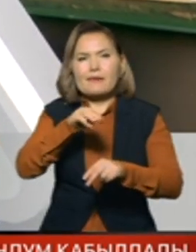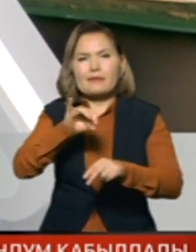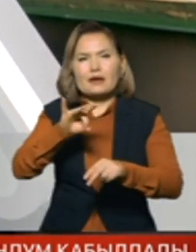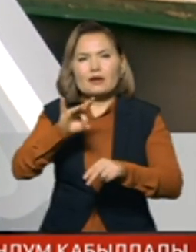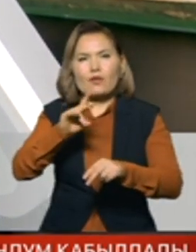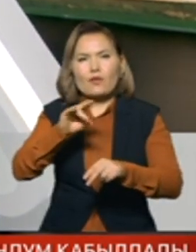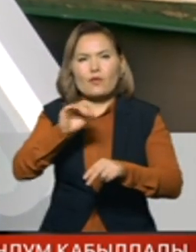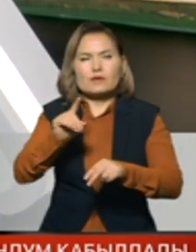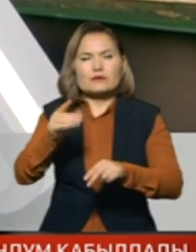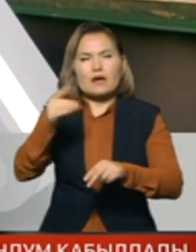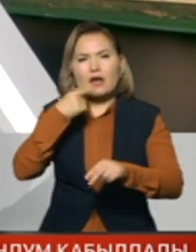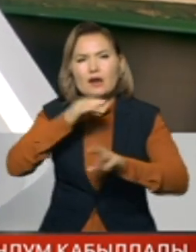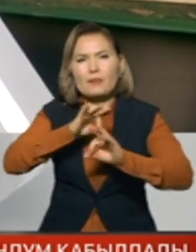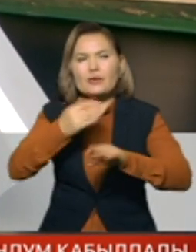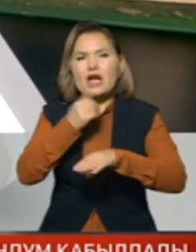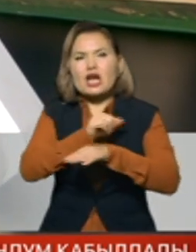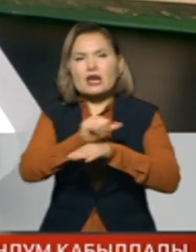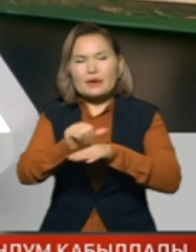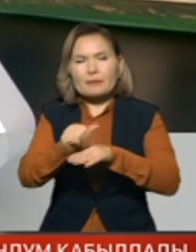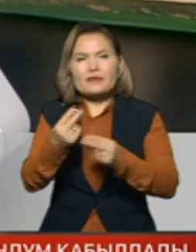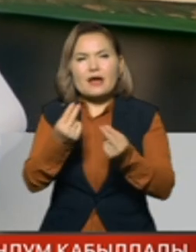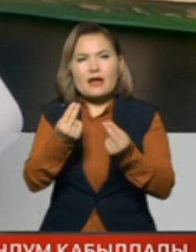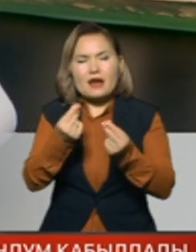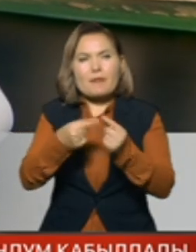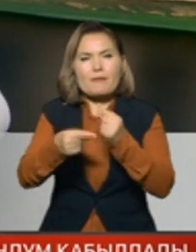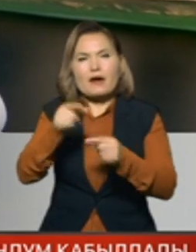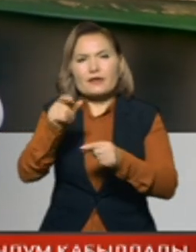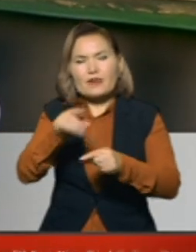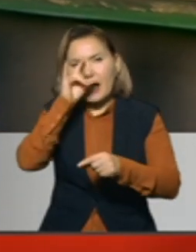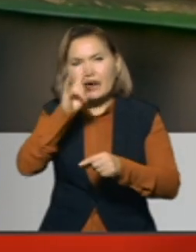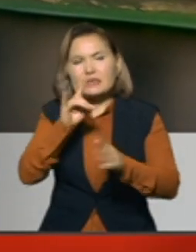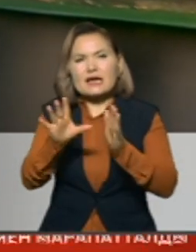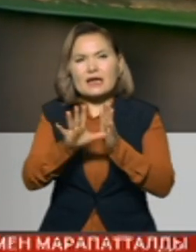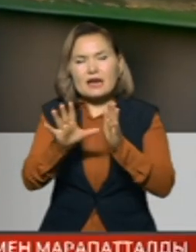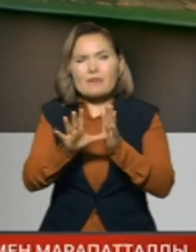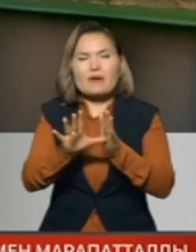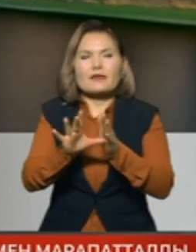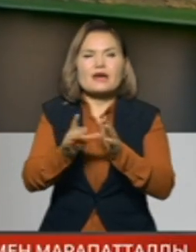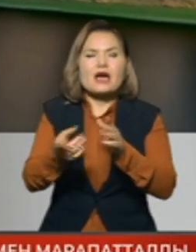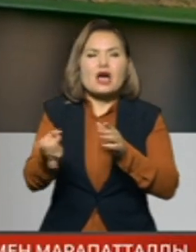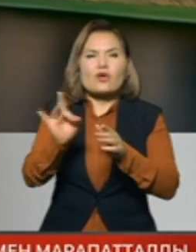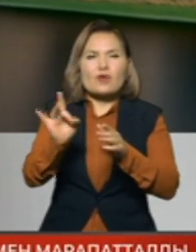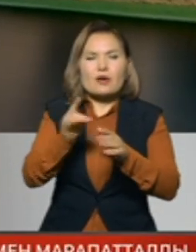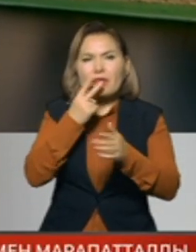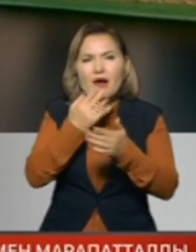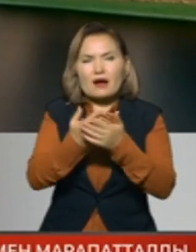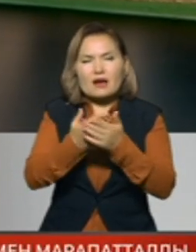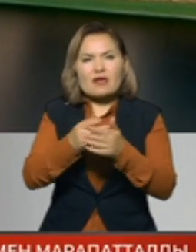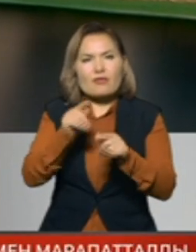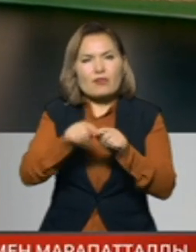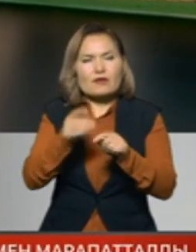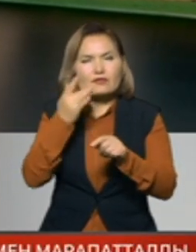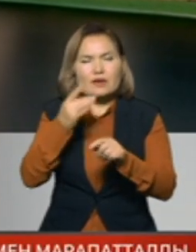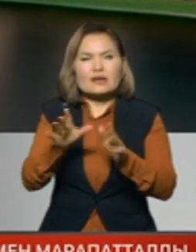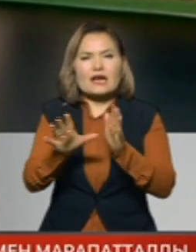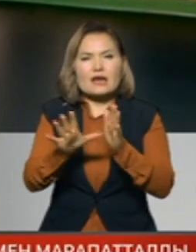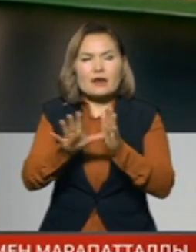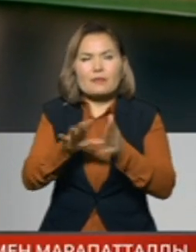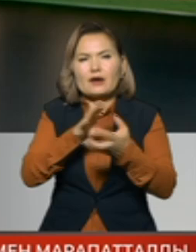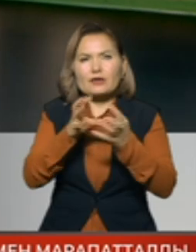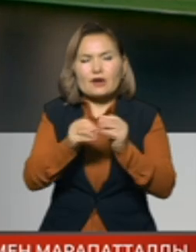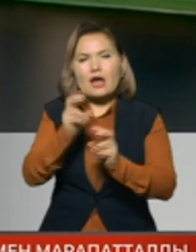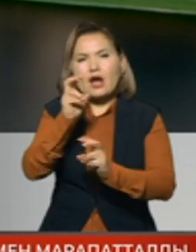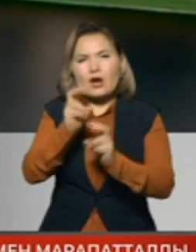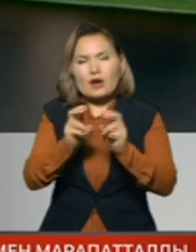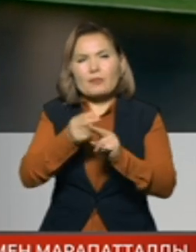пікірі. Оның айтуынша, шетелдік инвесторлар елдегі электр қуатының көлеміне қарайтын болған. Оның үстіне электр энергиясы аз елдің